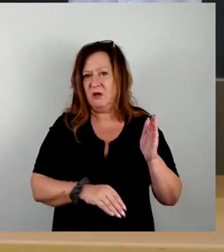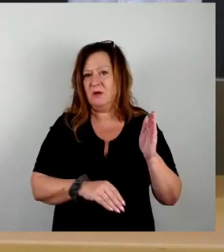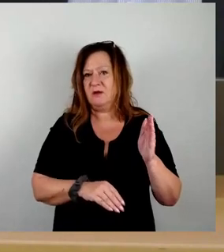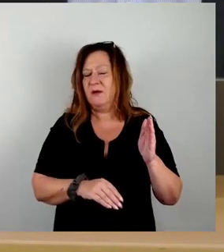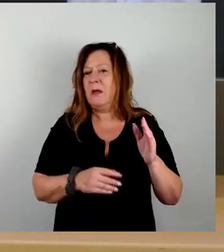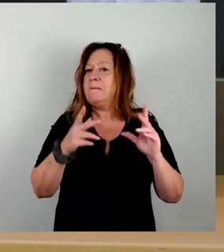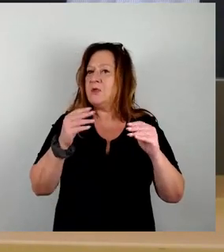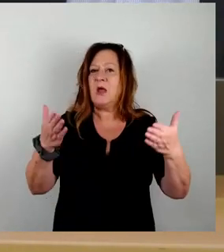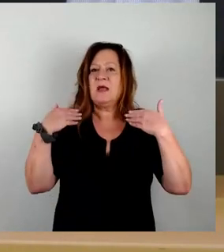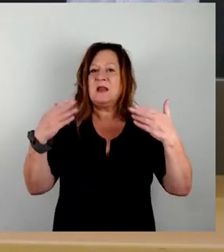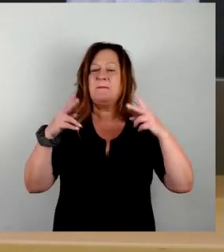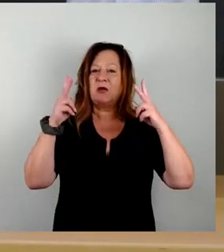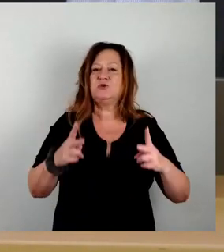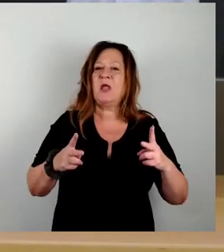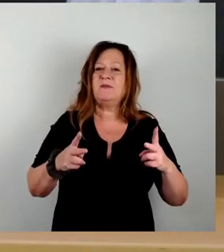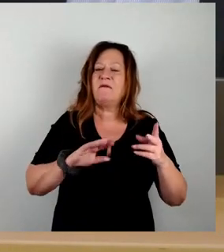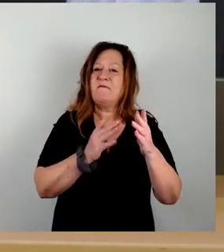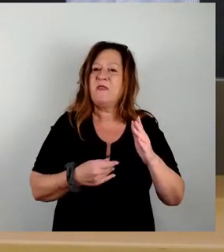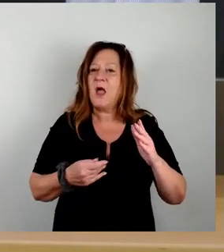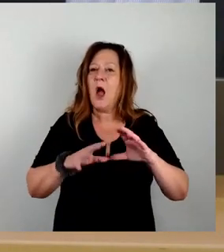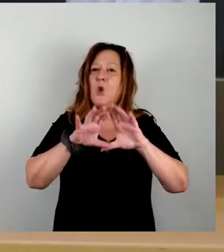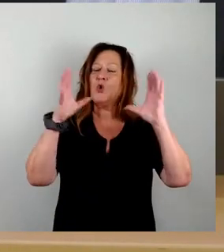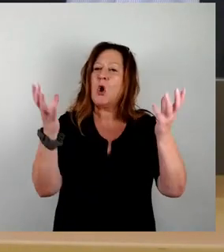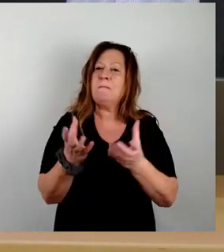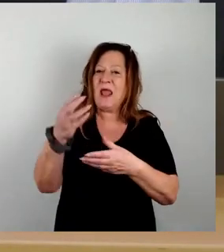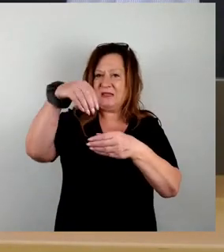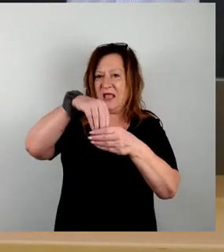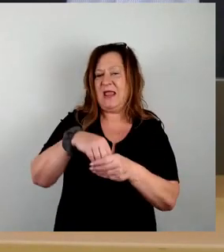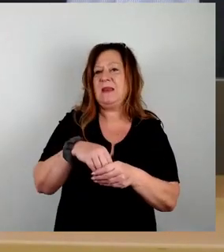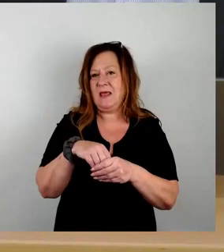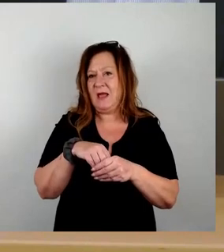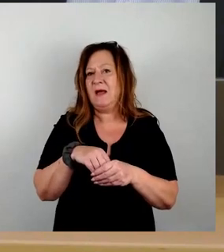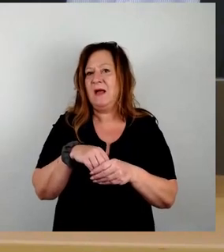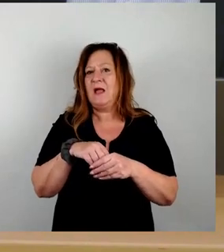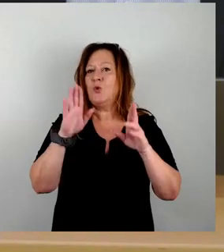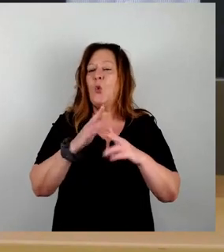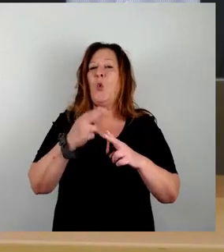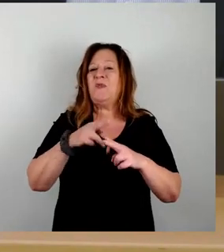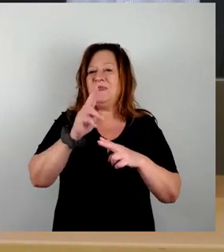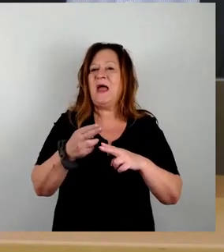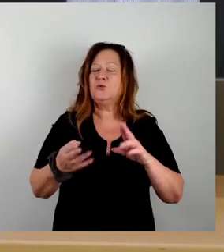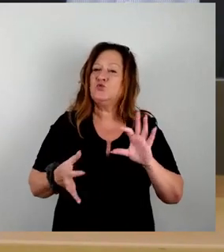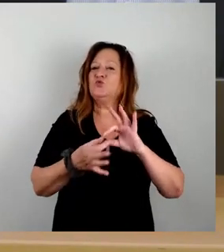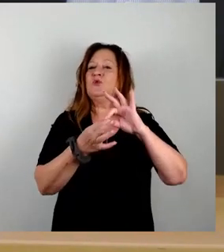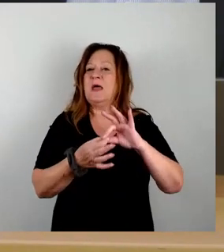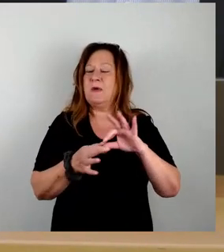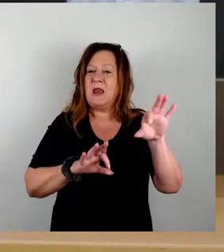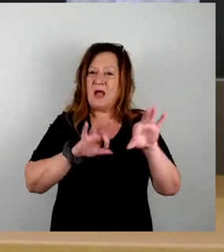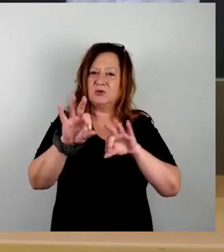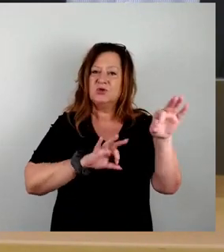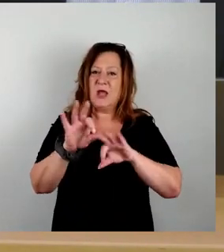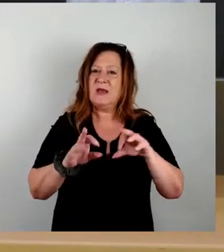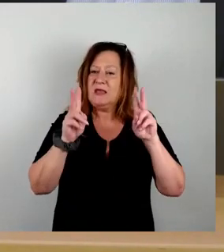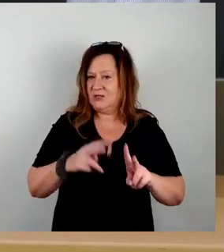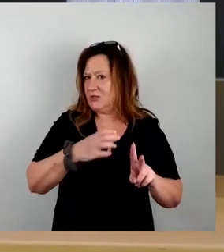einen komplexen inhaltlichen Zusammenhang und in die Strategie, die die Stadt insgesamt verfolgt und eben